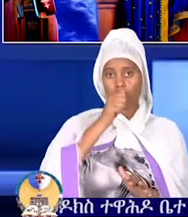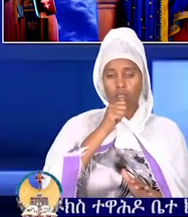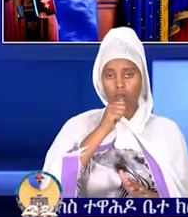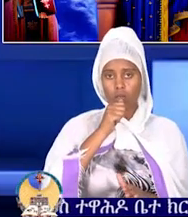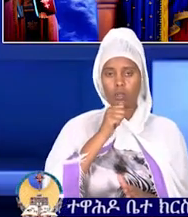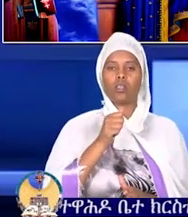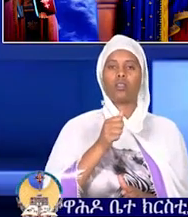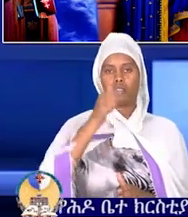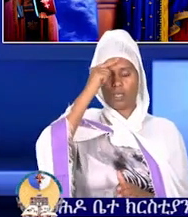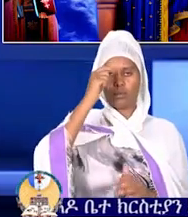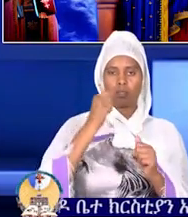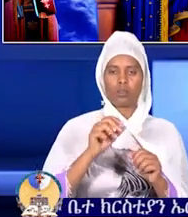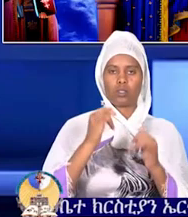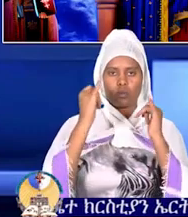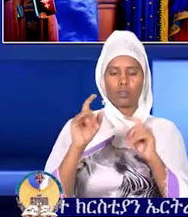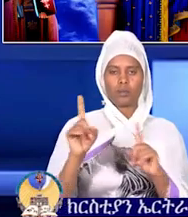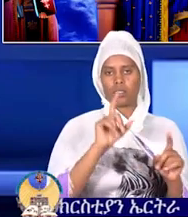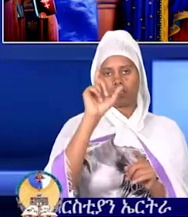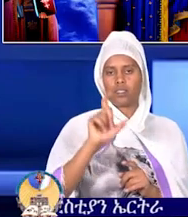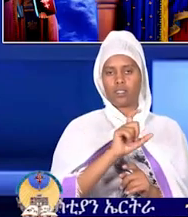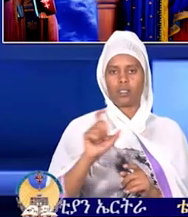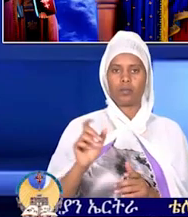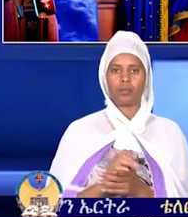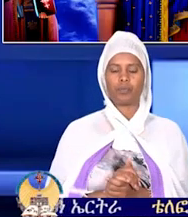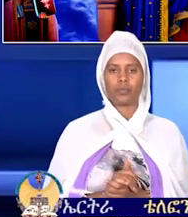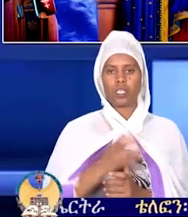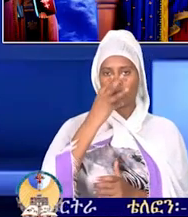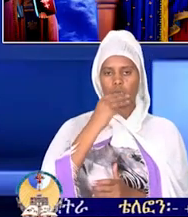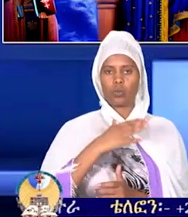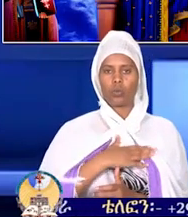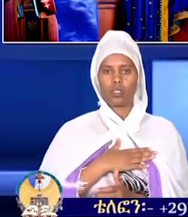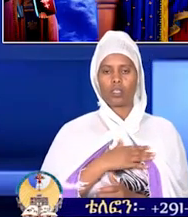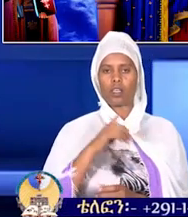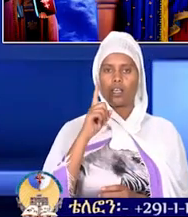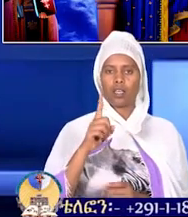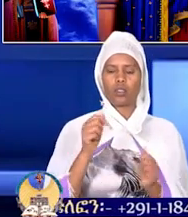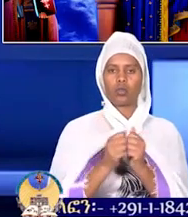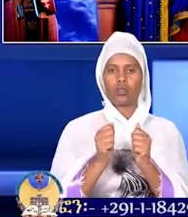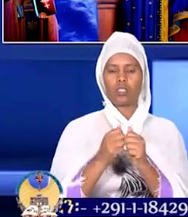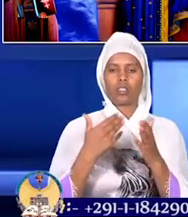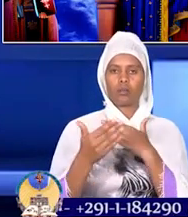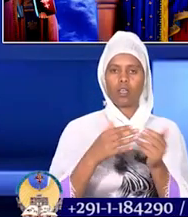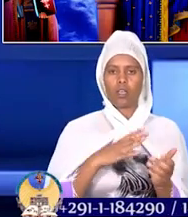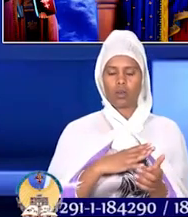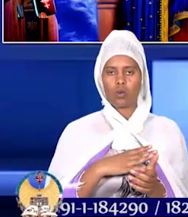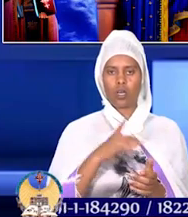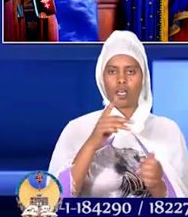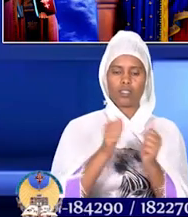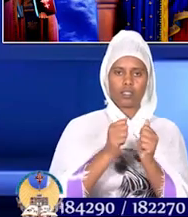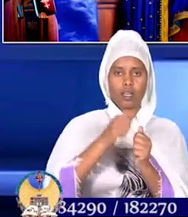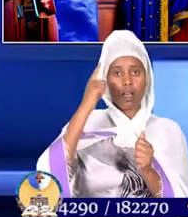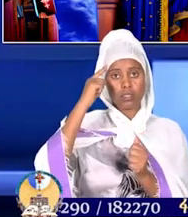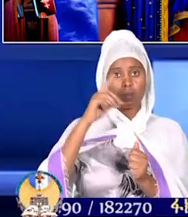እዚ ንትሕትና ይትሕትና መግለፂ እዩ። ክቡራን ህዝበ ክርስቲያን ኣብ ህይወትና እኮ ሓደ ጉዳይ ክገብር